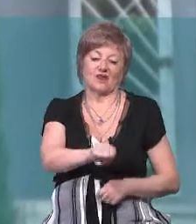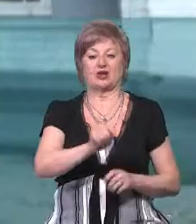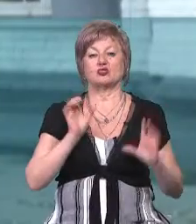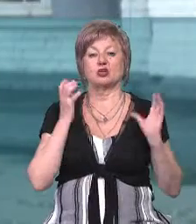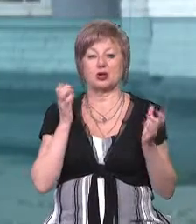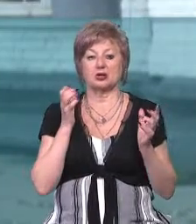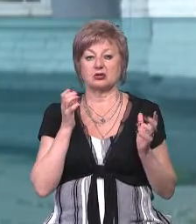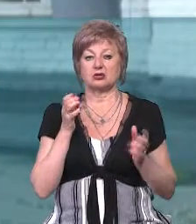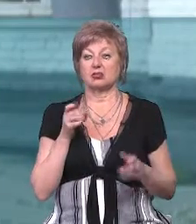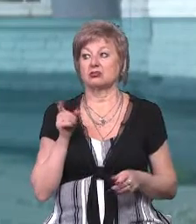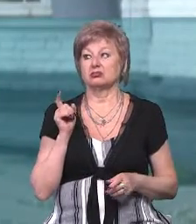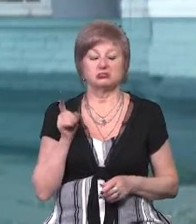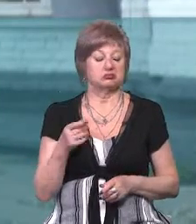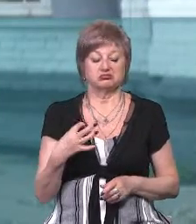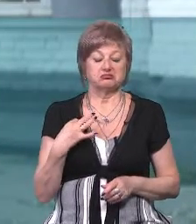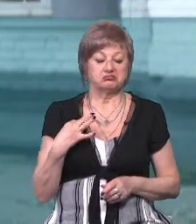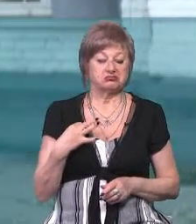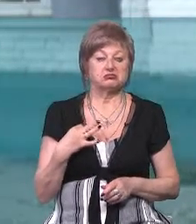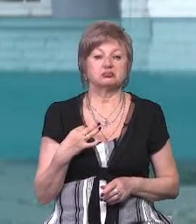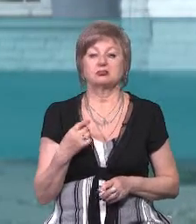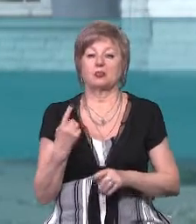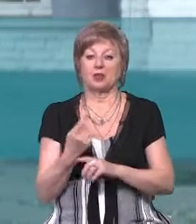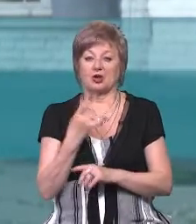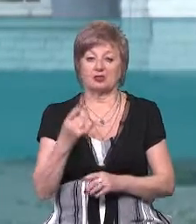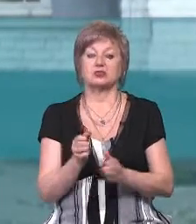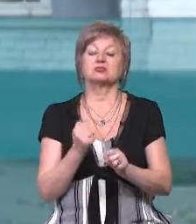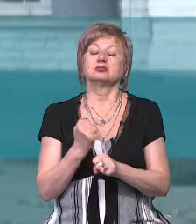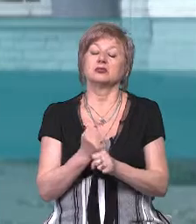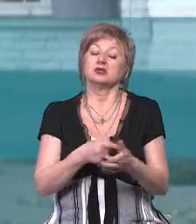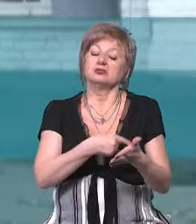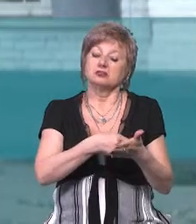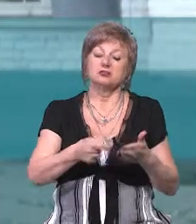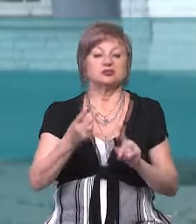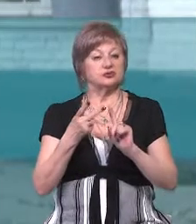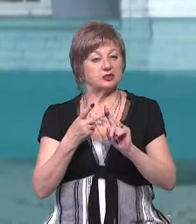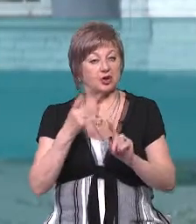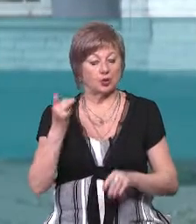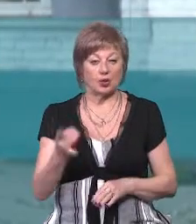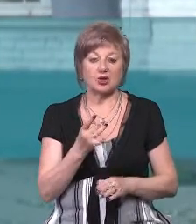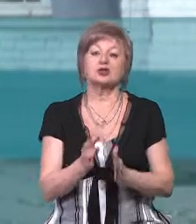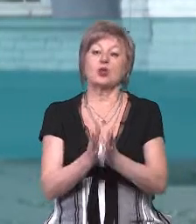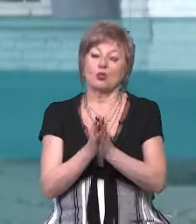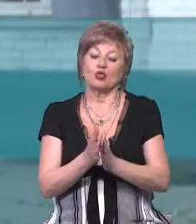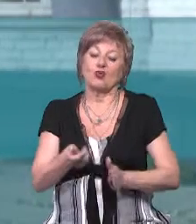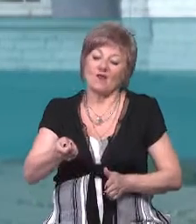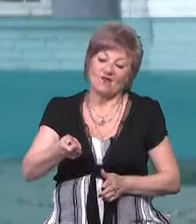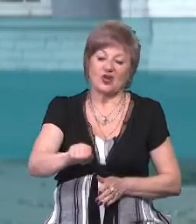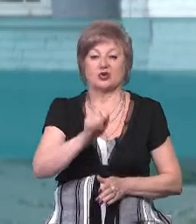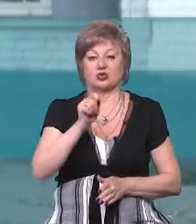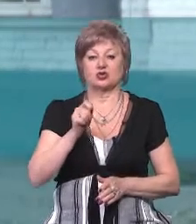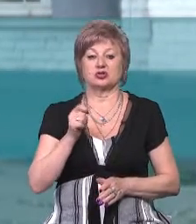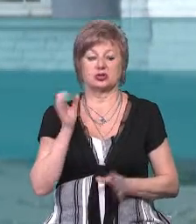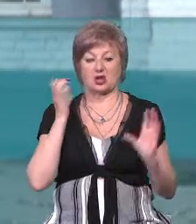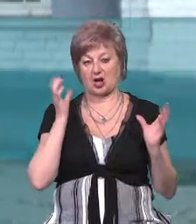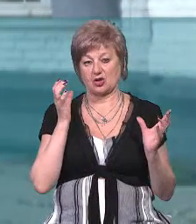радіоприймач. Він не відреагував перший раз. Я зробив ще два зауваження, попросив, щоб він просто